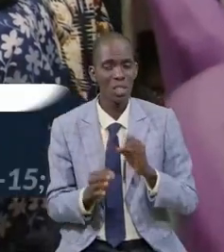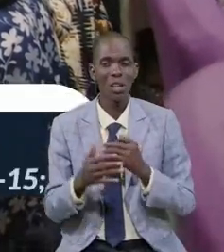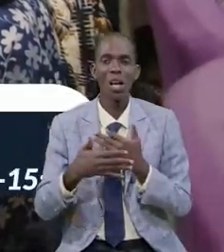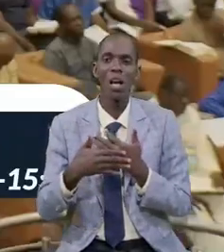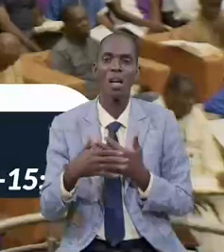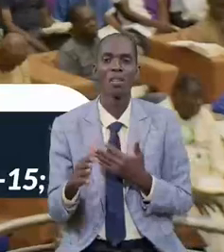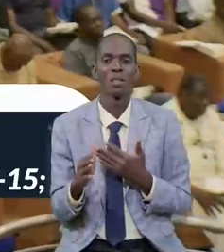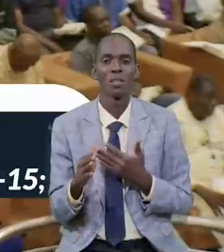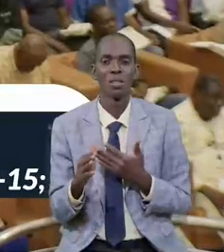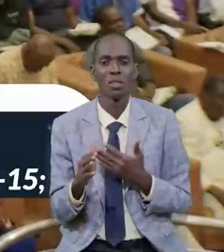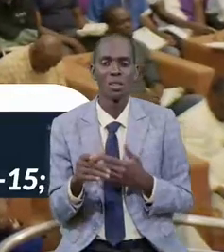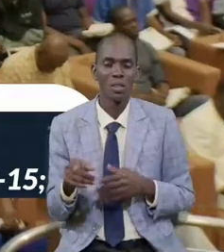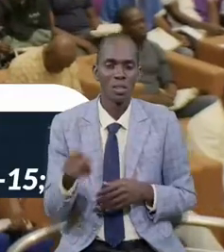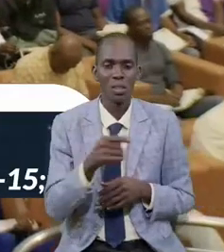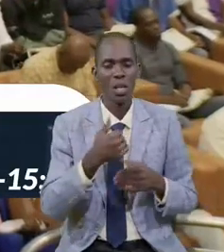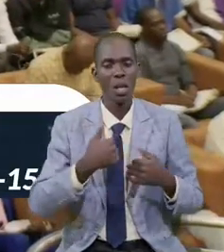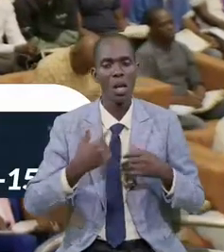Verset 20.